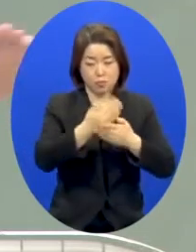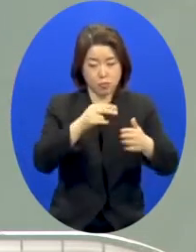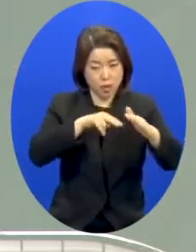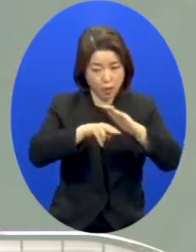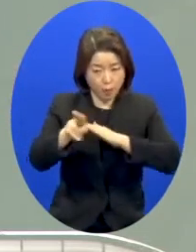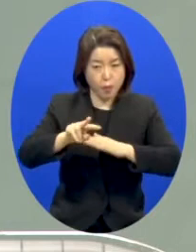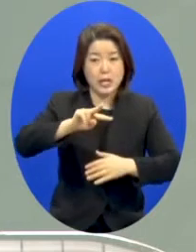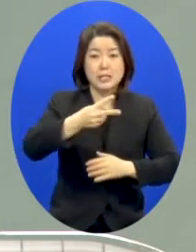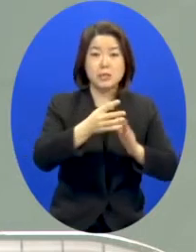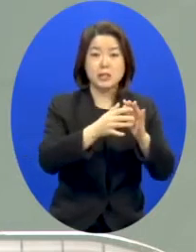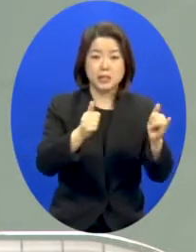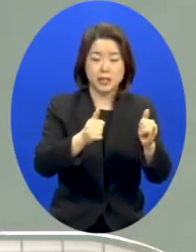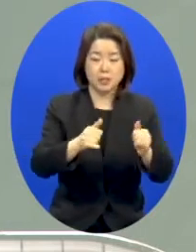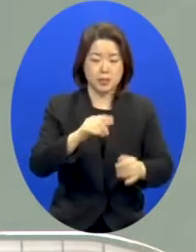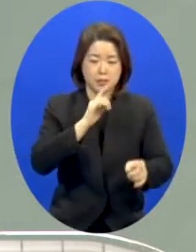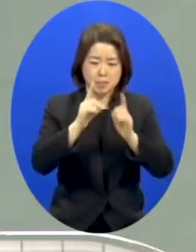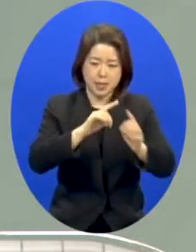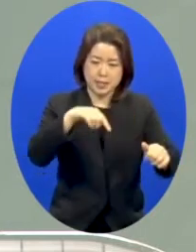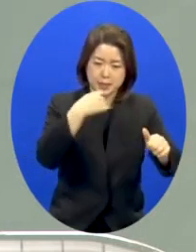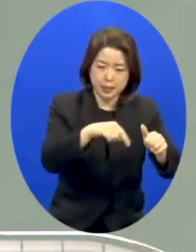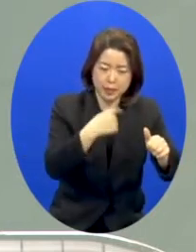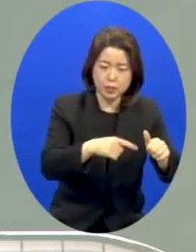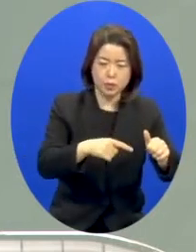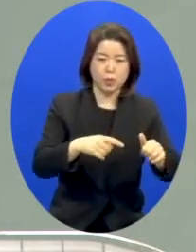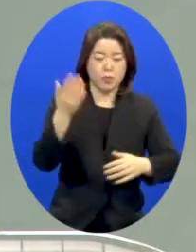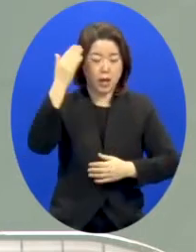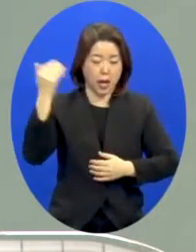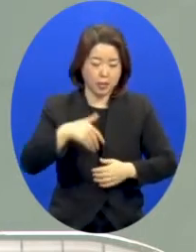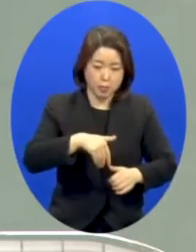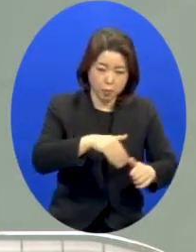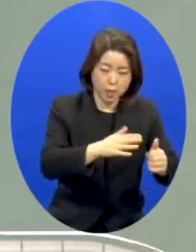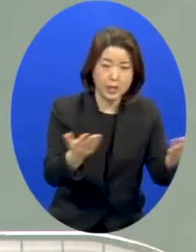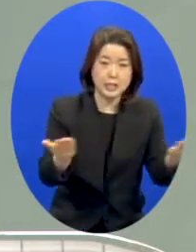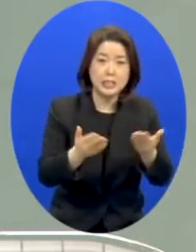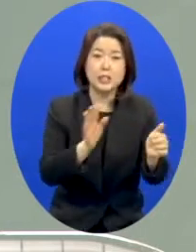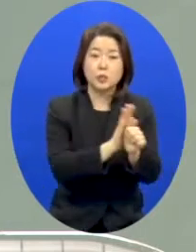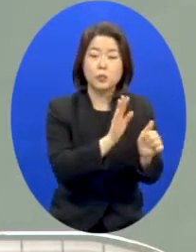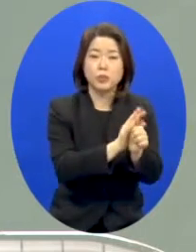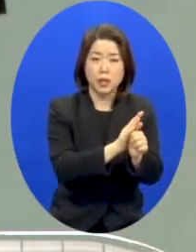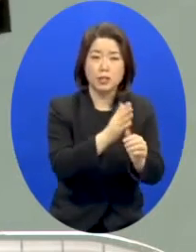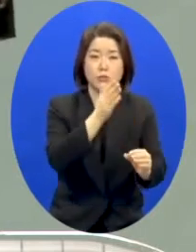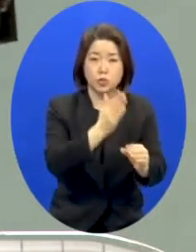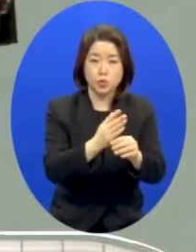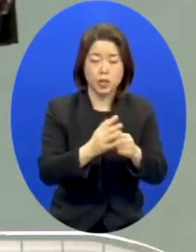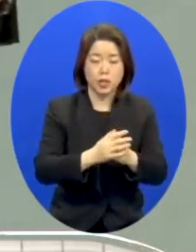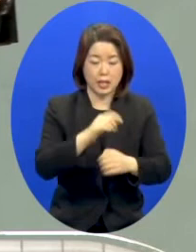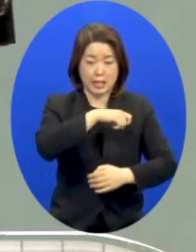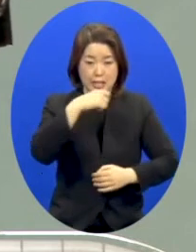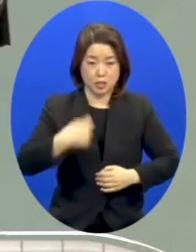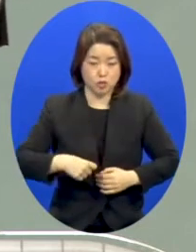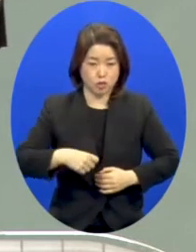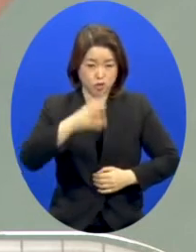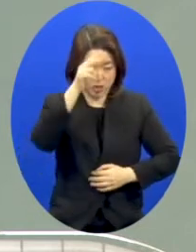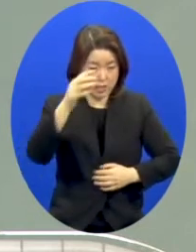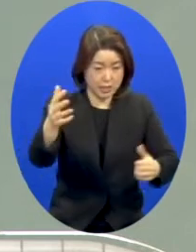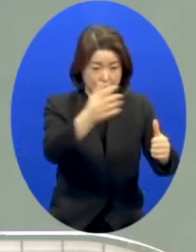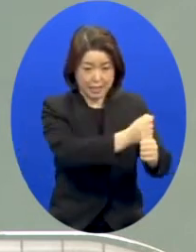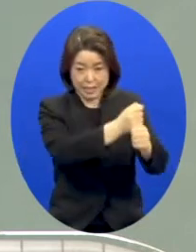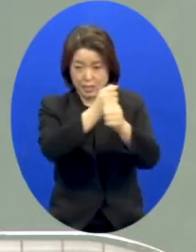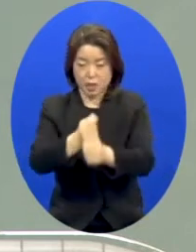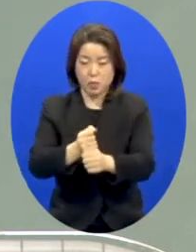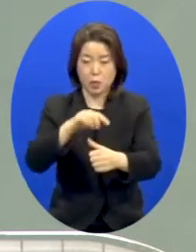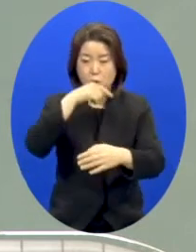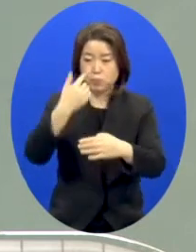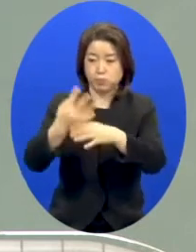오게 하는 일을 하다가 중국 공안에 붙잡혀서 재판을 받고 중국 감옥에 갇혀 씁니다 무료